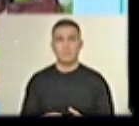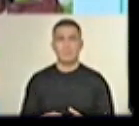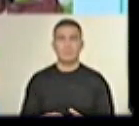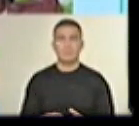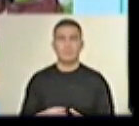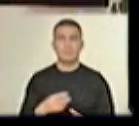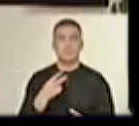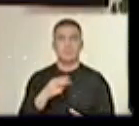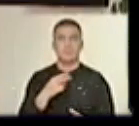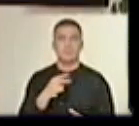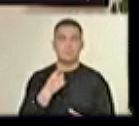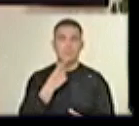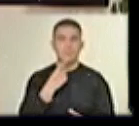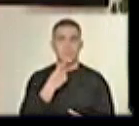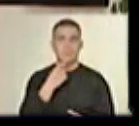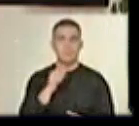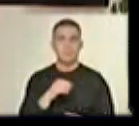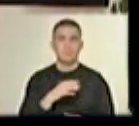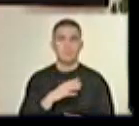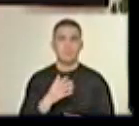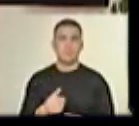ли.